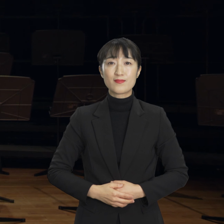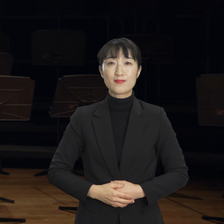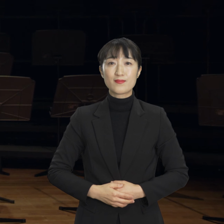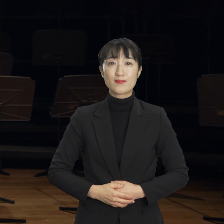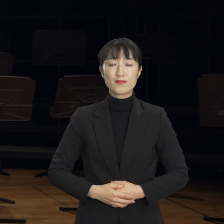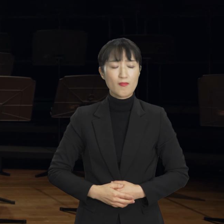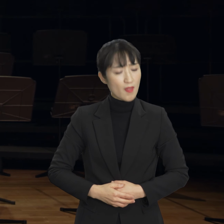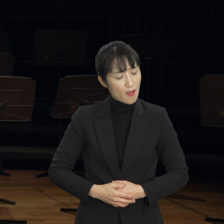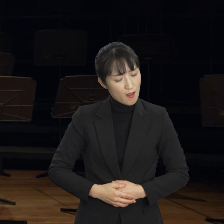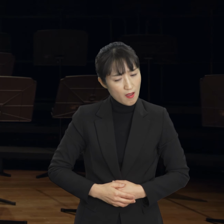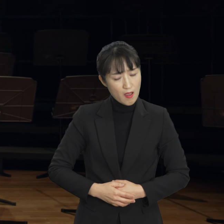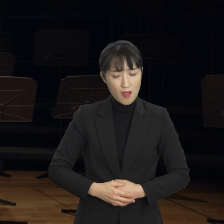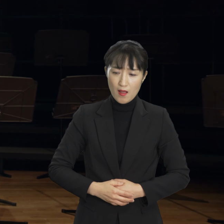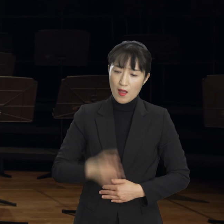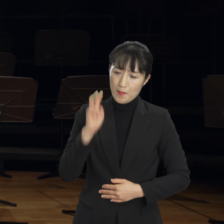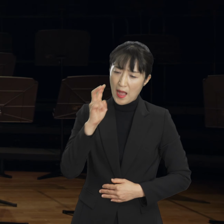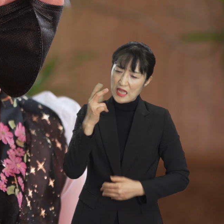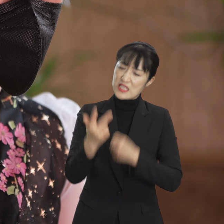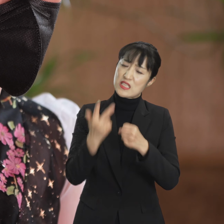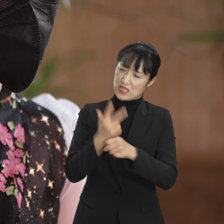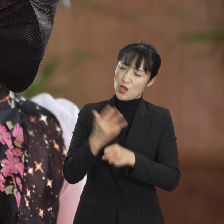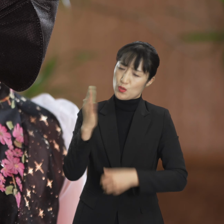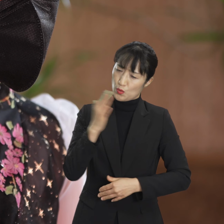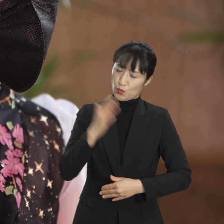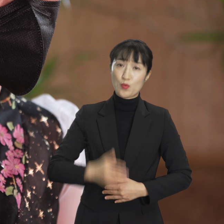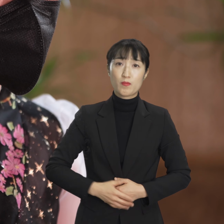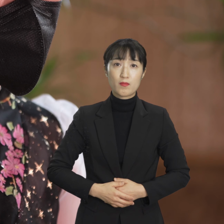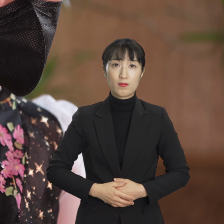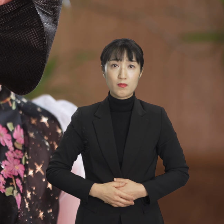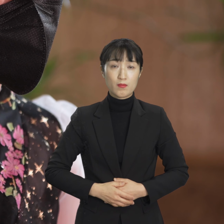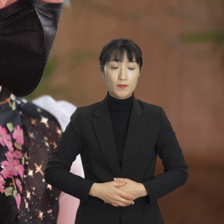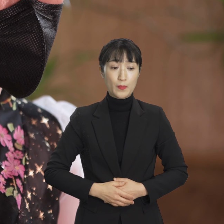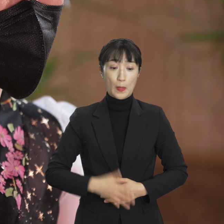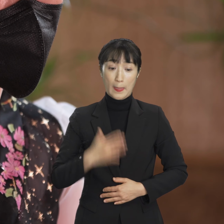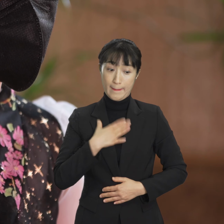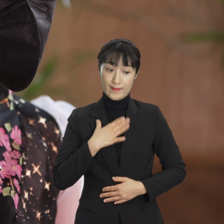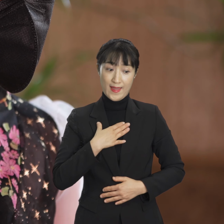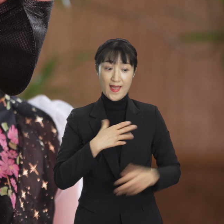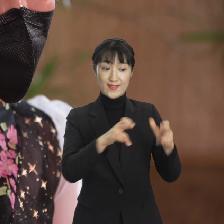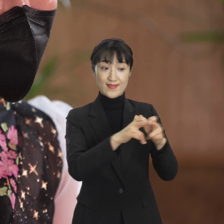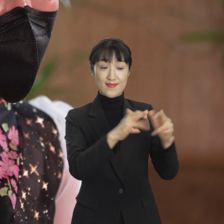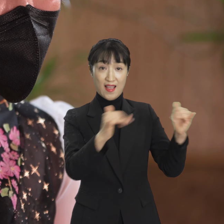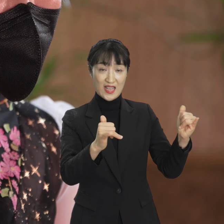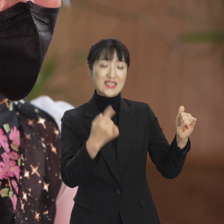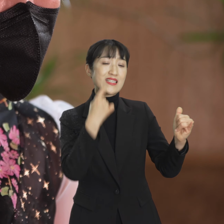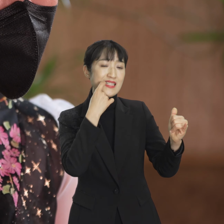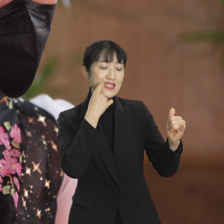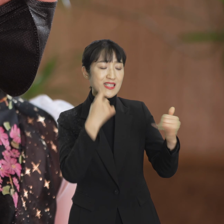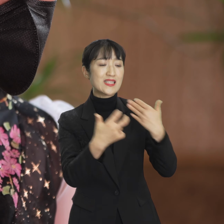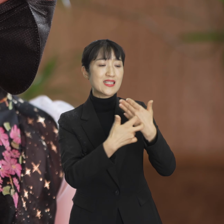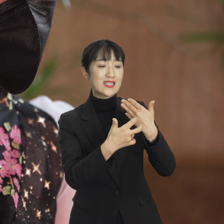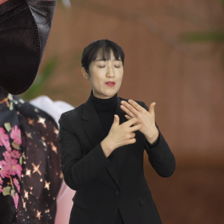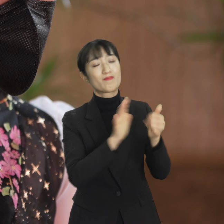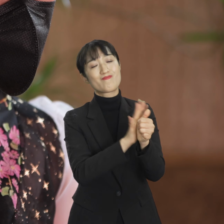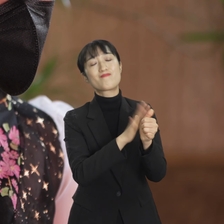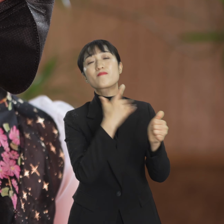한 7년 정도 된 거 같아요 그 장애 후 치과 진료를 했던 적이 있어요